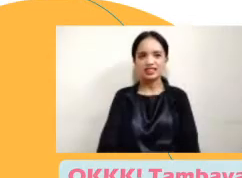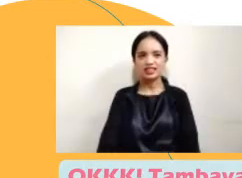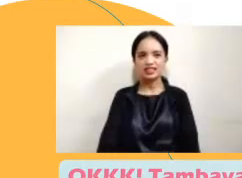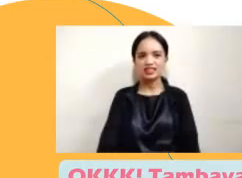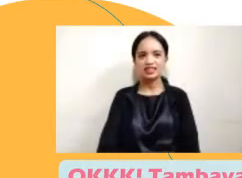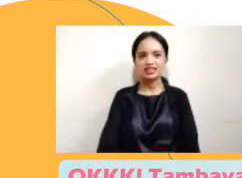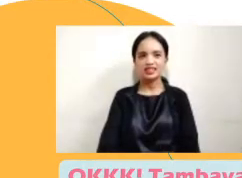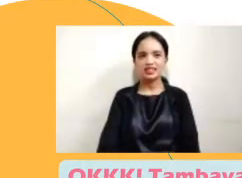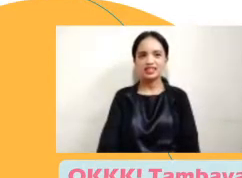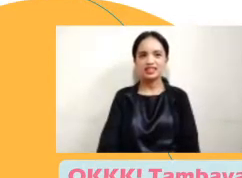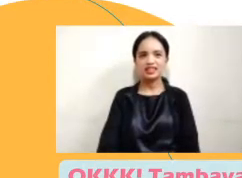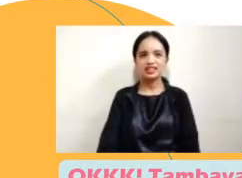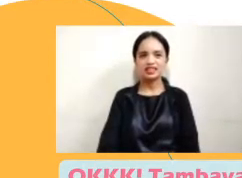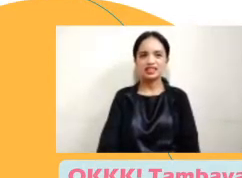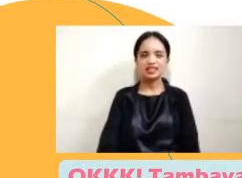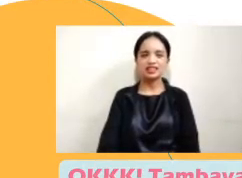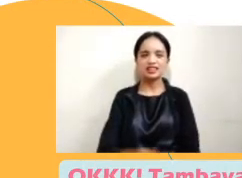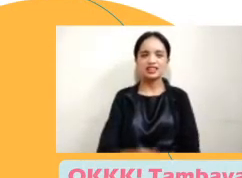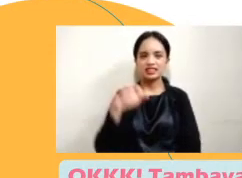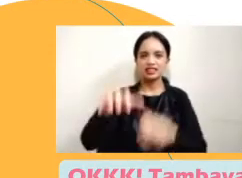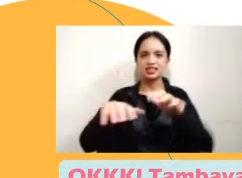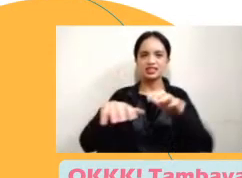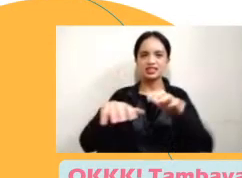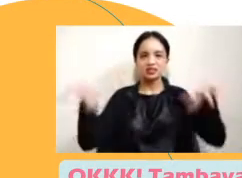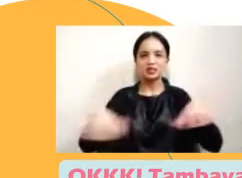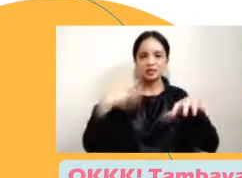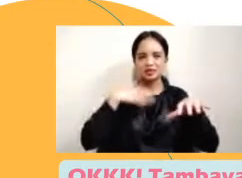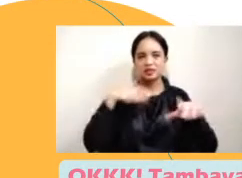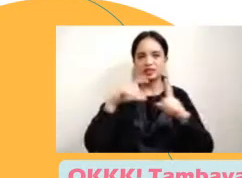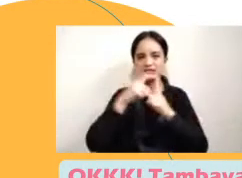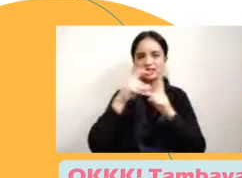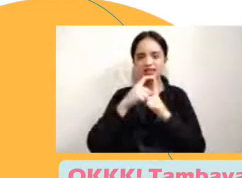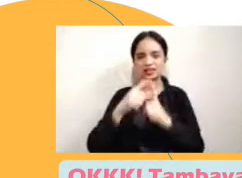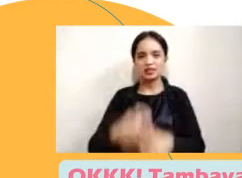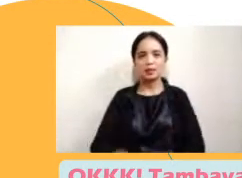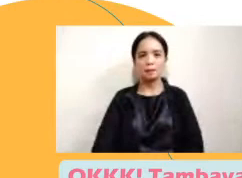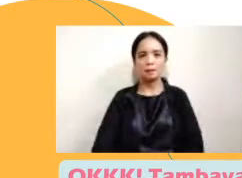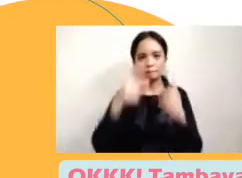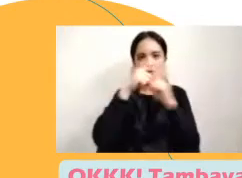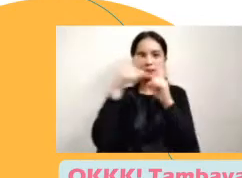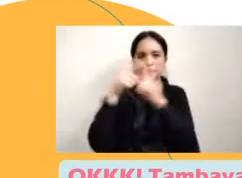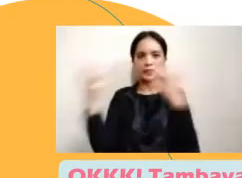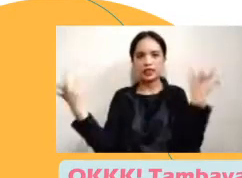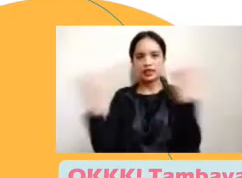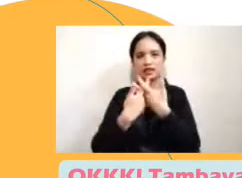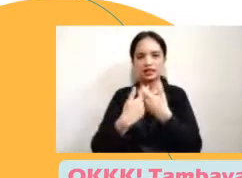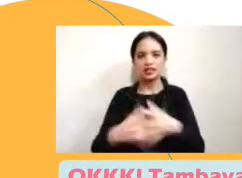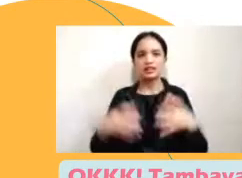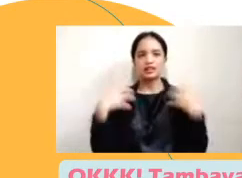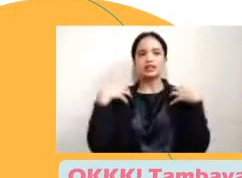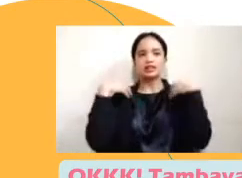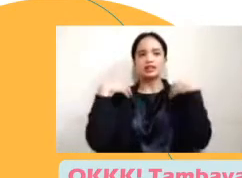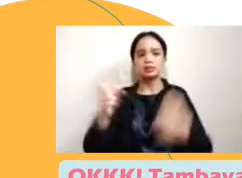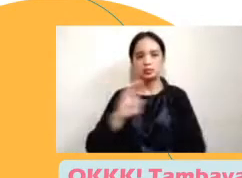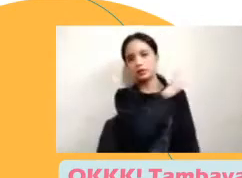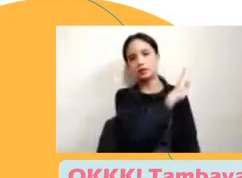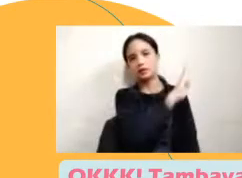Gumapang. Okay. Gumapang. Very active yung word, no? Gumapang. Tapang. Ganda.